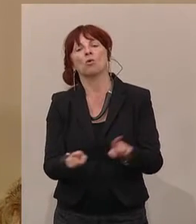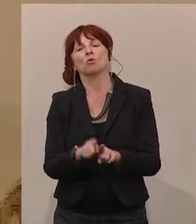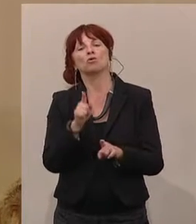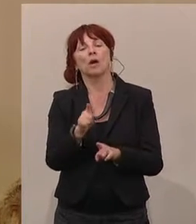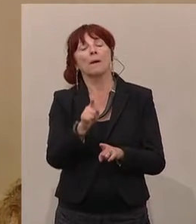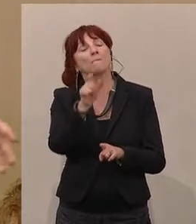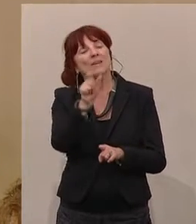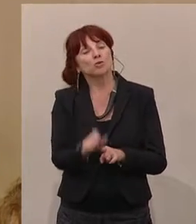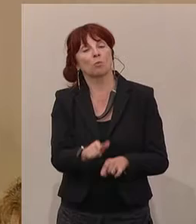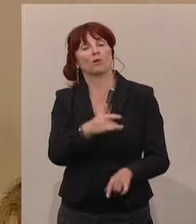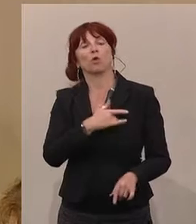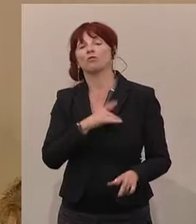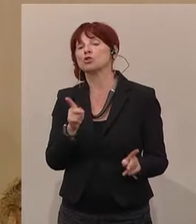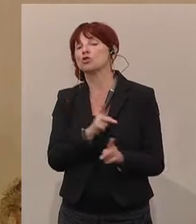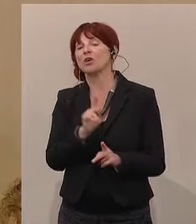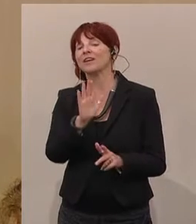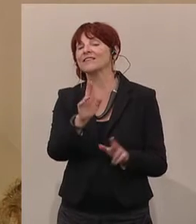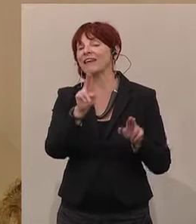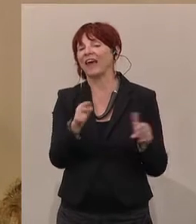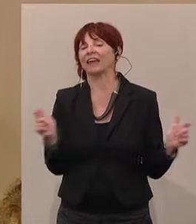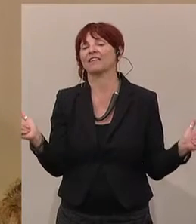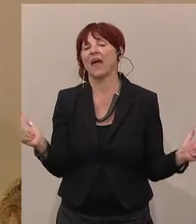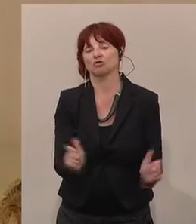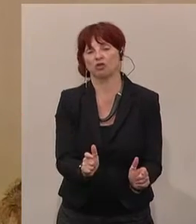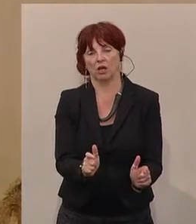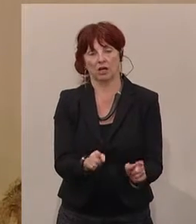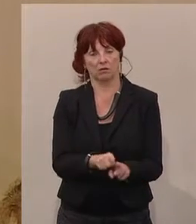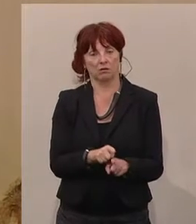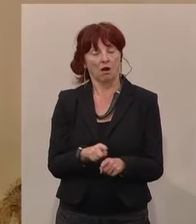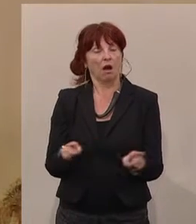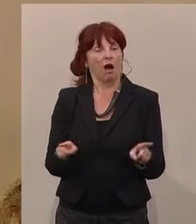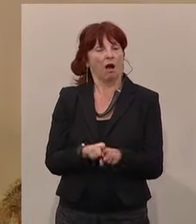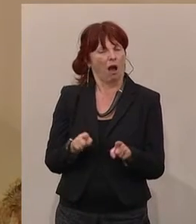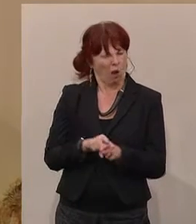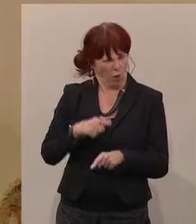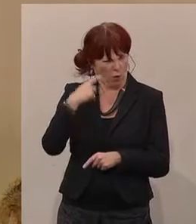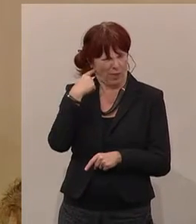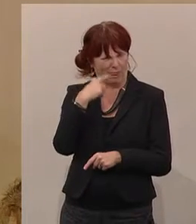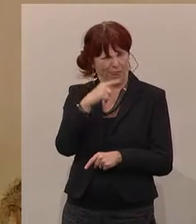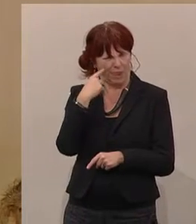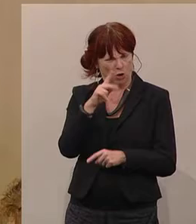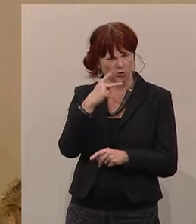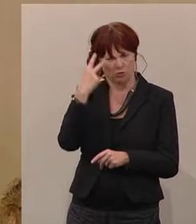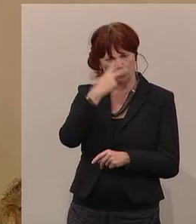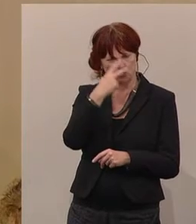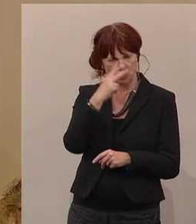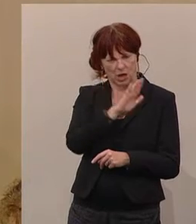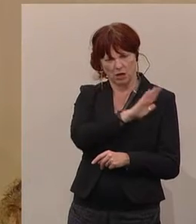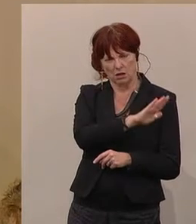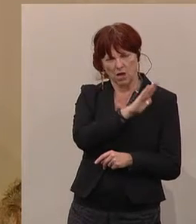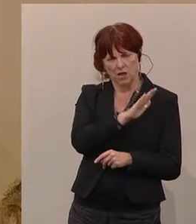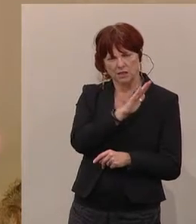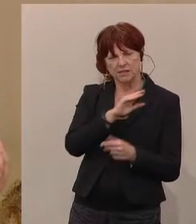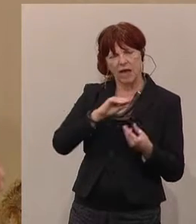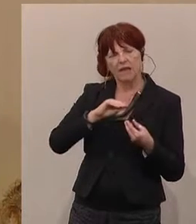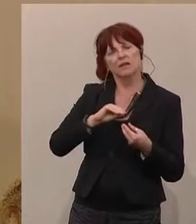Und gerade die NEOS sollten das so verstehen, weil sonst hängen sie auch einem sehr liberalen Gesellschaftsbild an, und das spiegelt sich